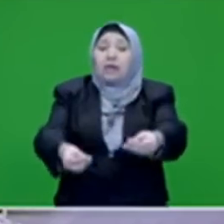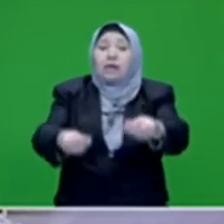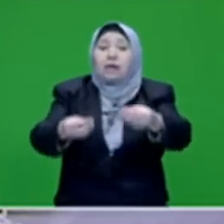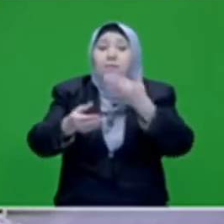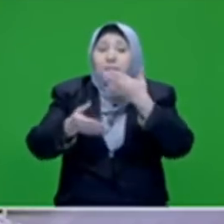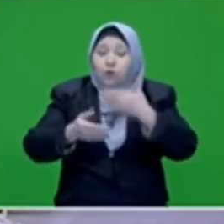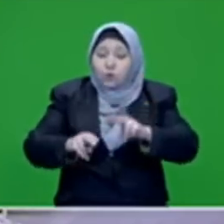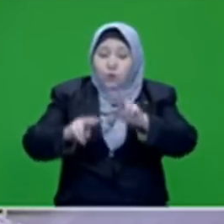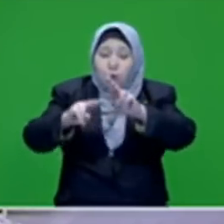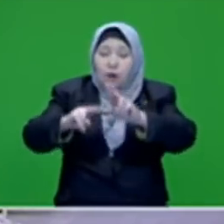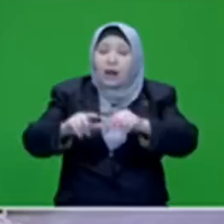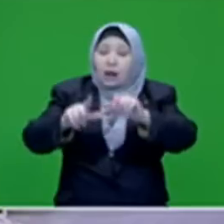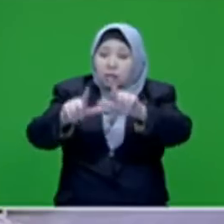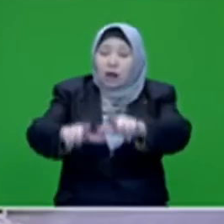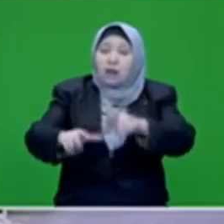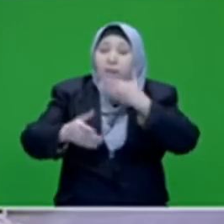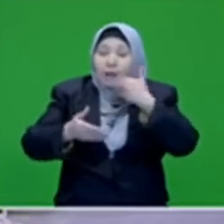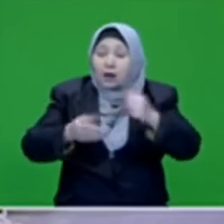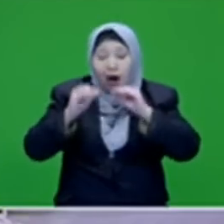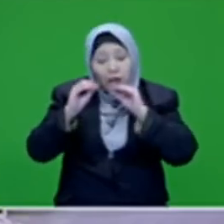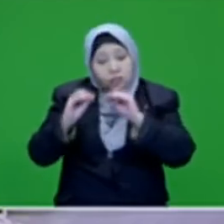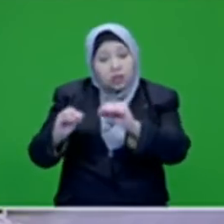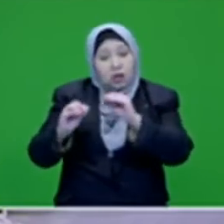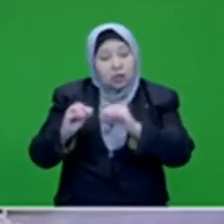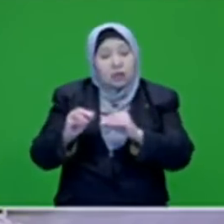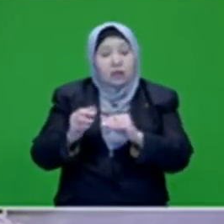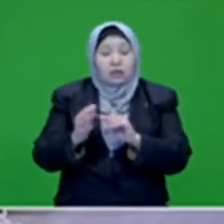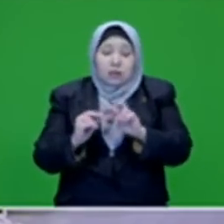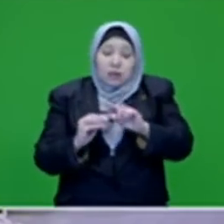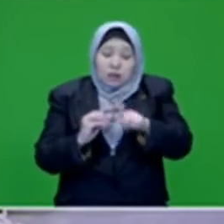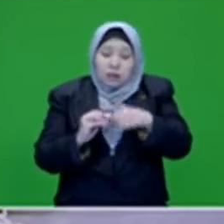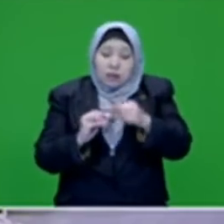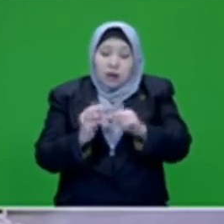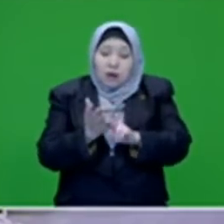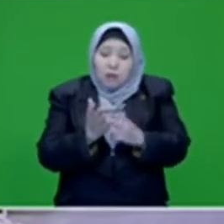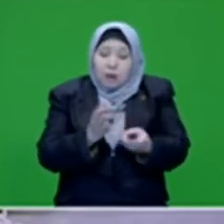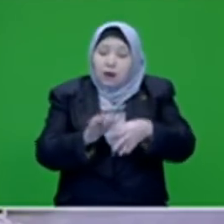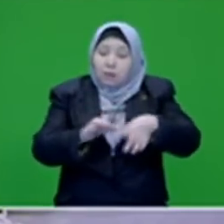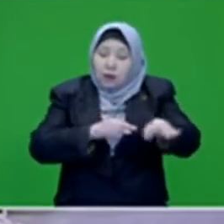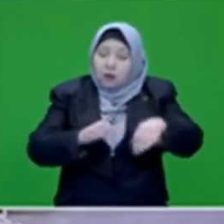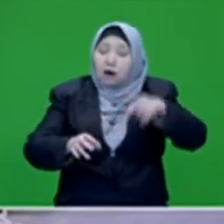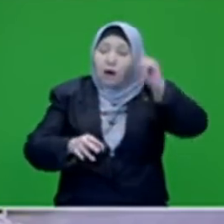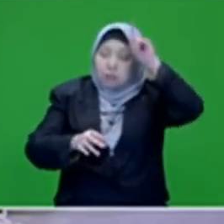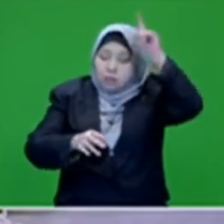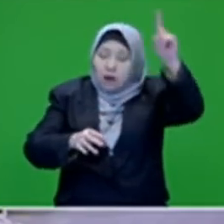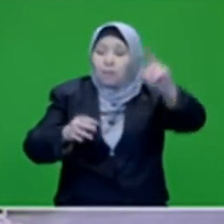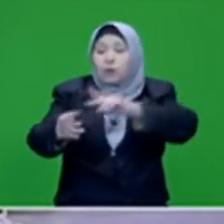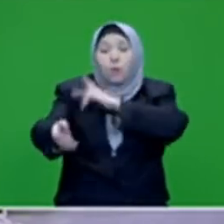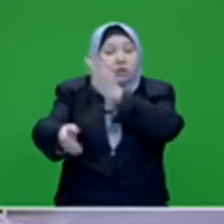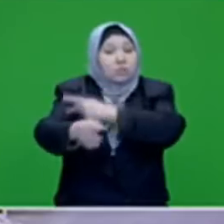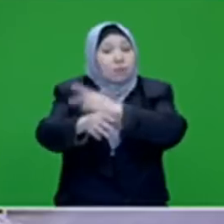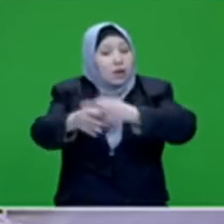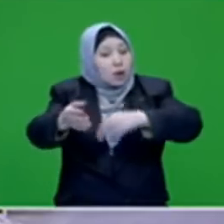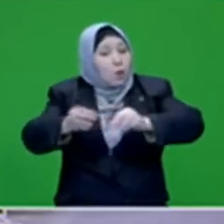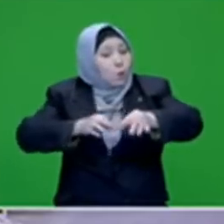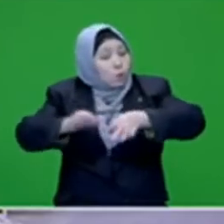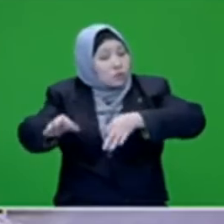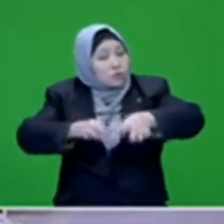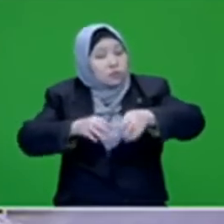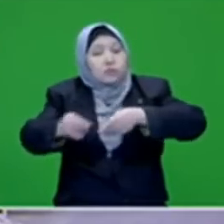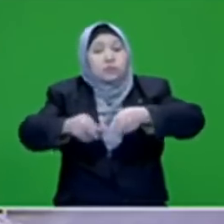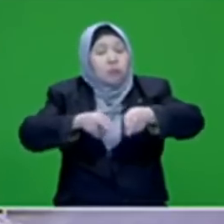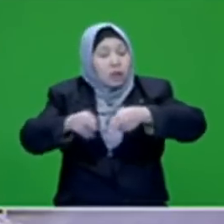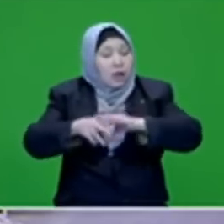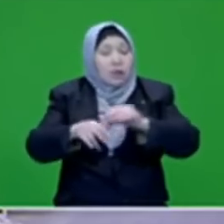di negeri Mesir, dan agar kami mengajarkan kepadanya takwil mimpi, dan Allah berkuasa terhadap urusannya, tetapi kebanyakan manusia tidak